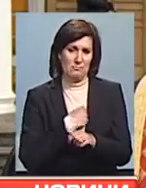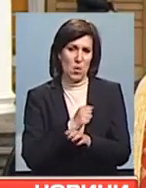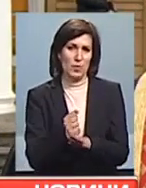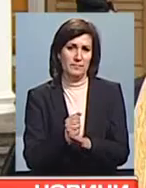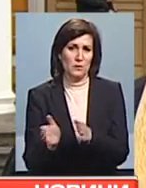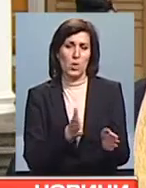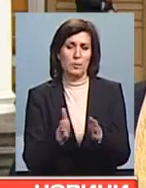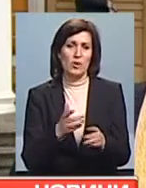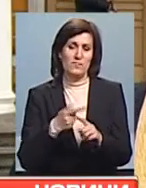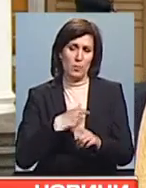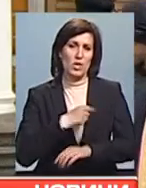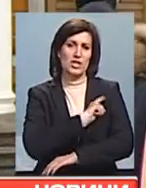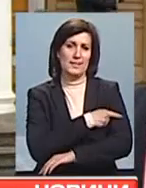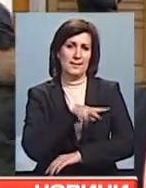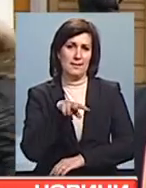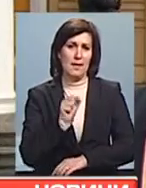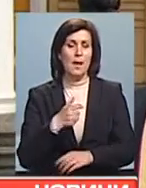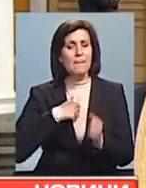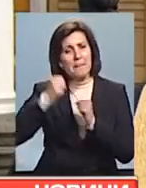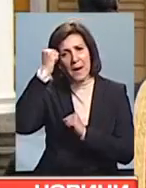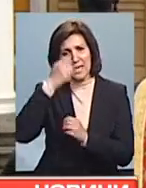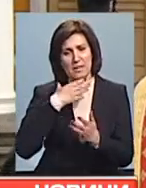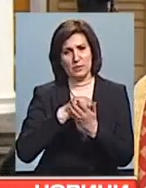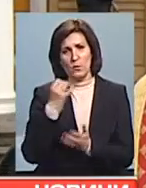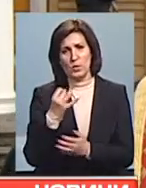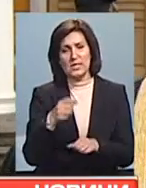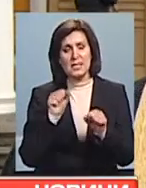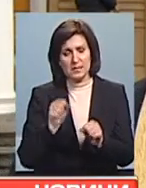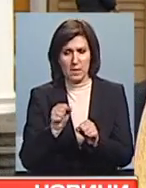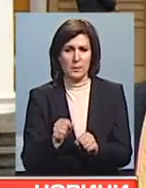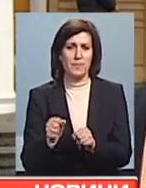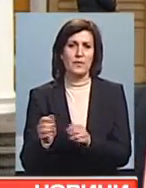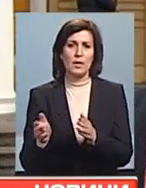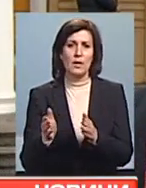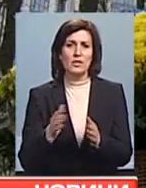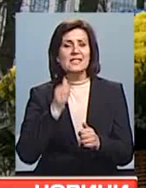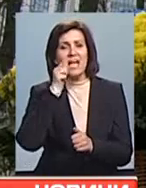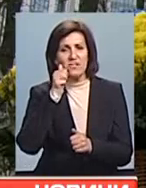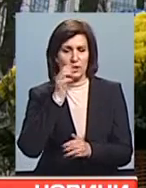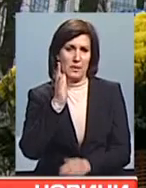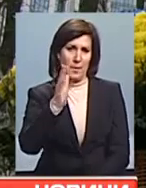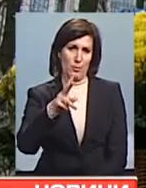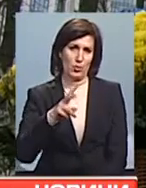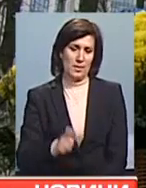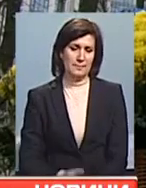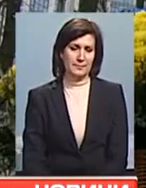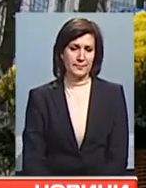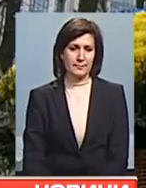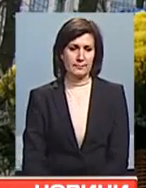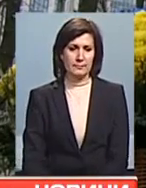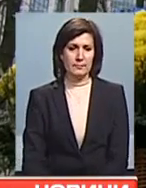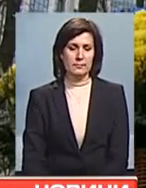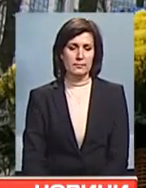озброєні і в тому наша сила що ми пам'ятаємо свою історію і здатні будувати завтрашнє своє майбутнє Ольга скотникова Олександр